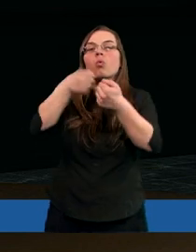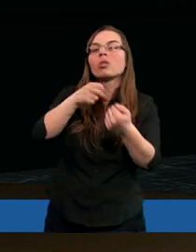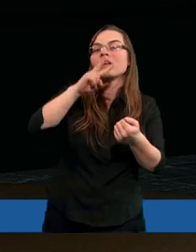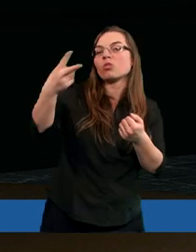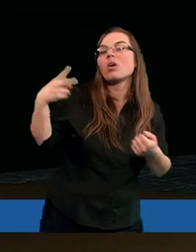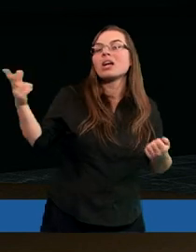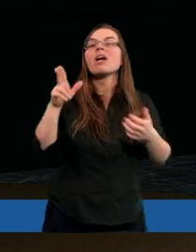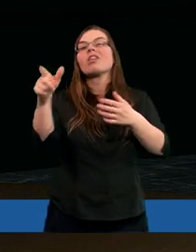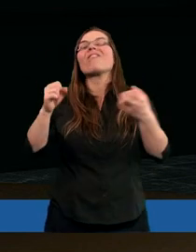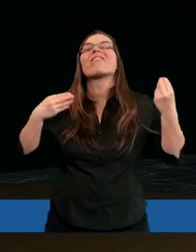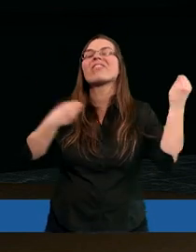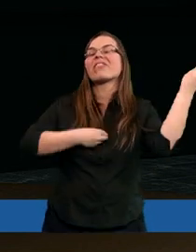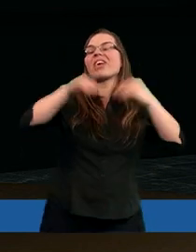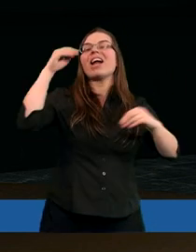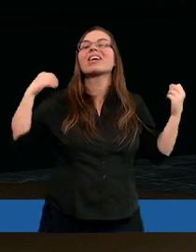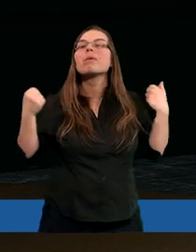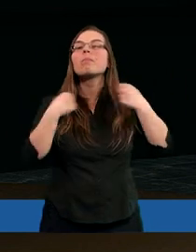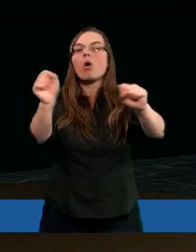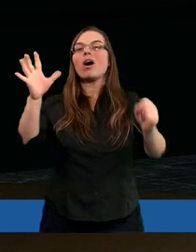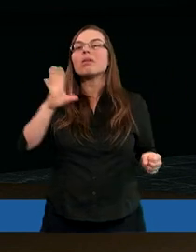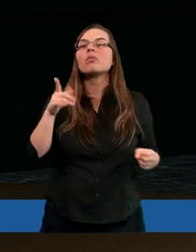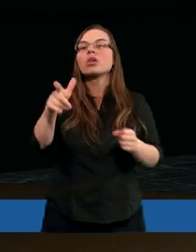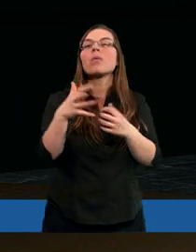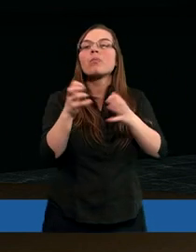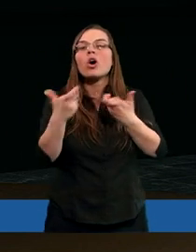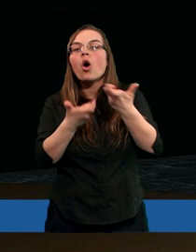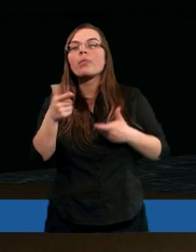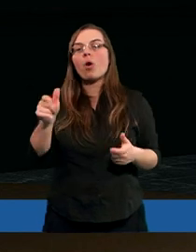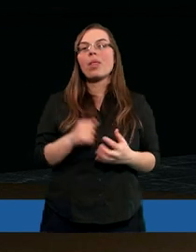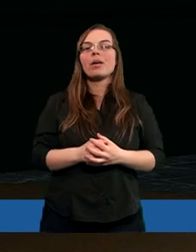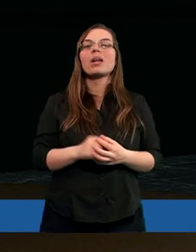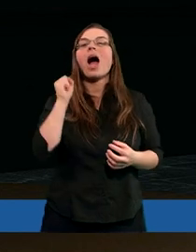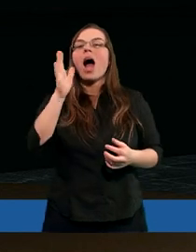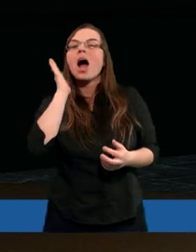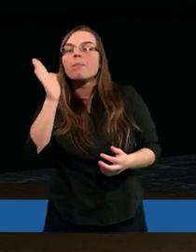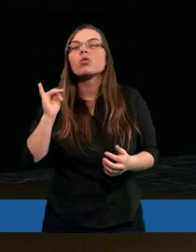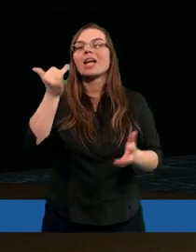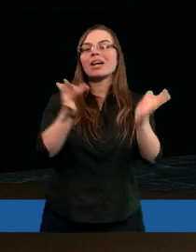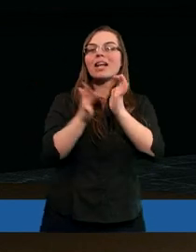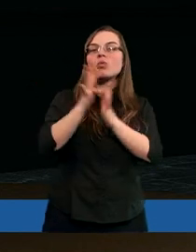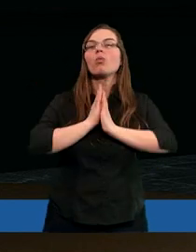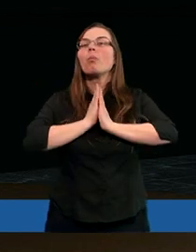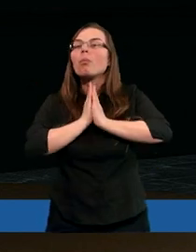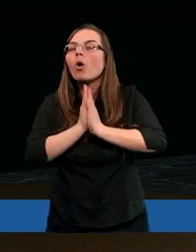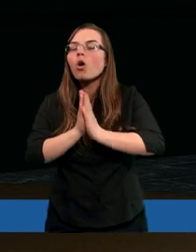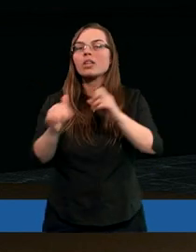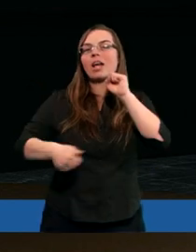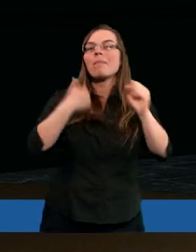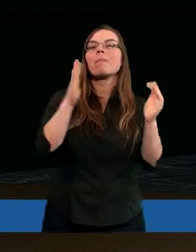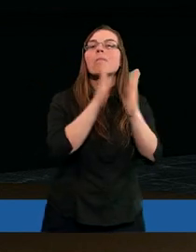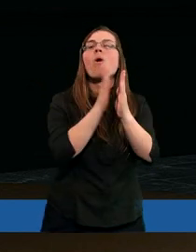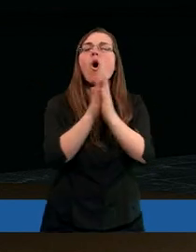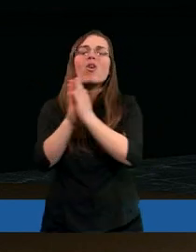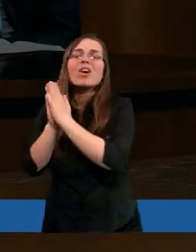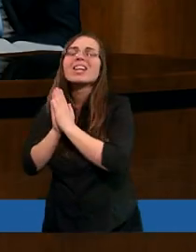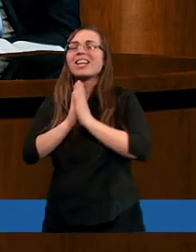drugiego, no wielki bohater, no i jaki to sens miało. A później, jak Jezus prosił, żeby modlili